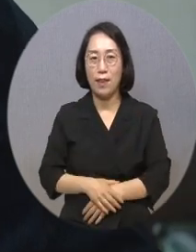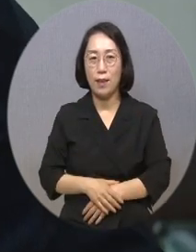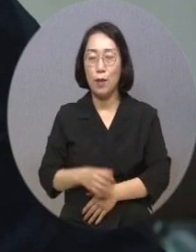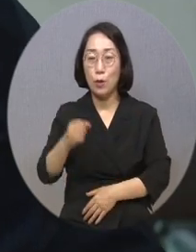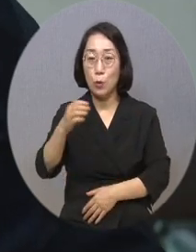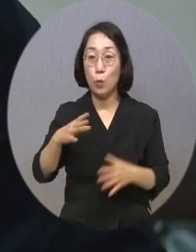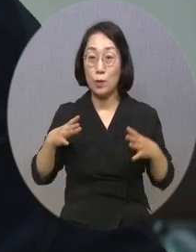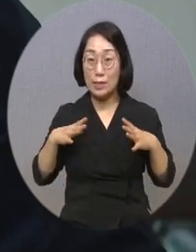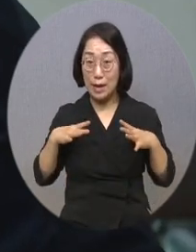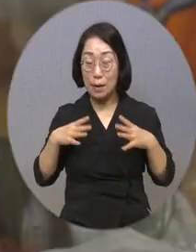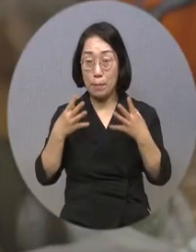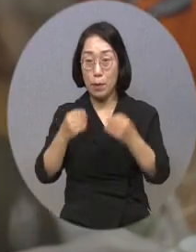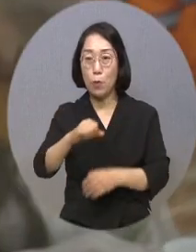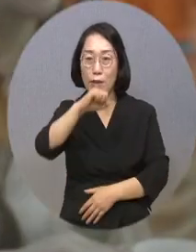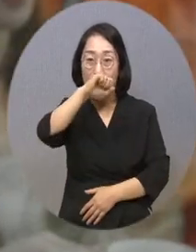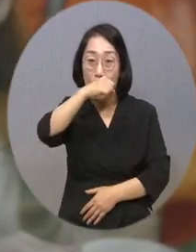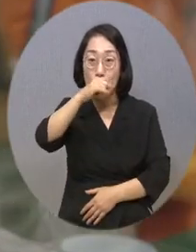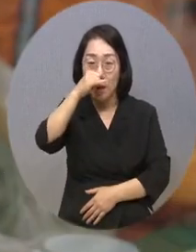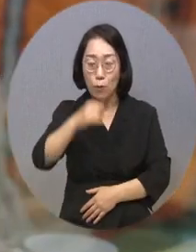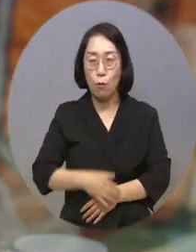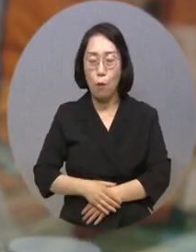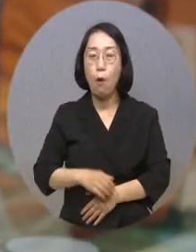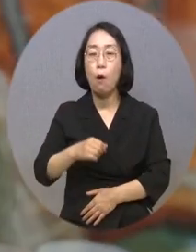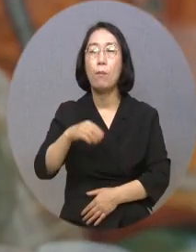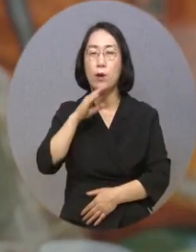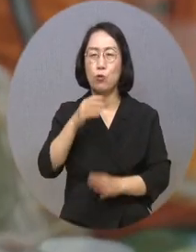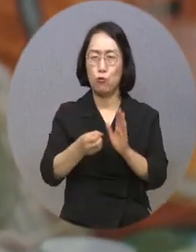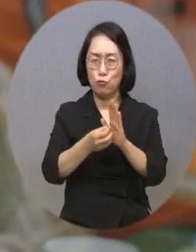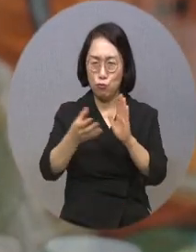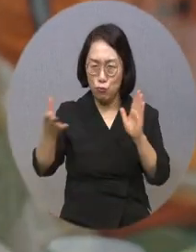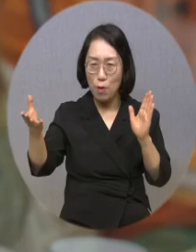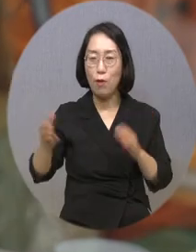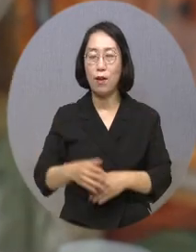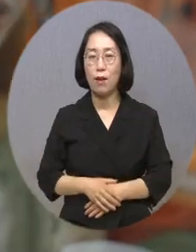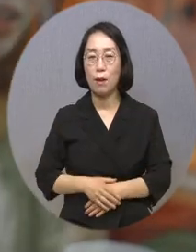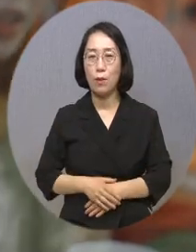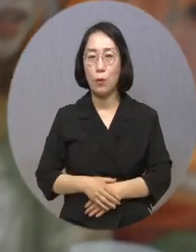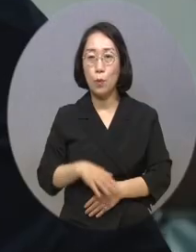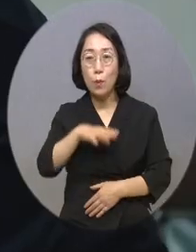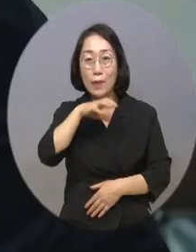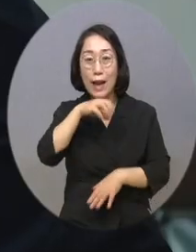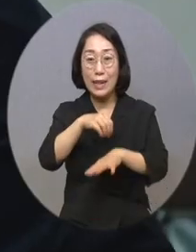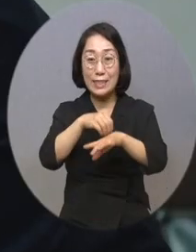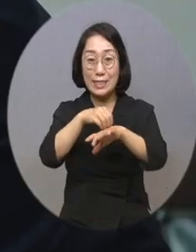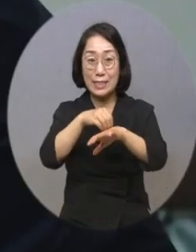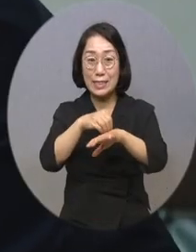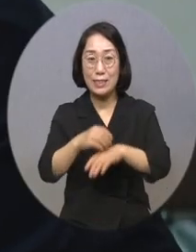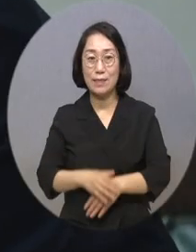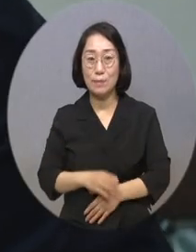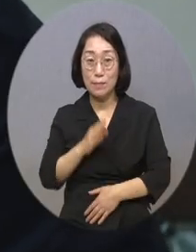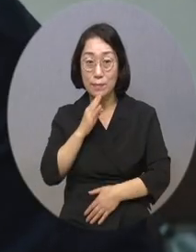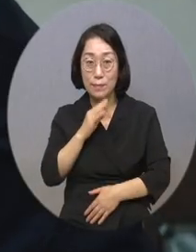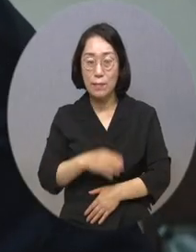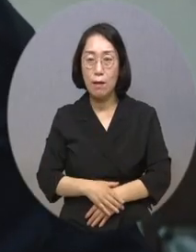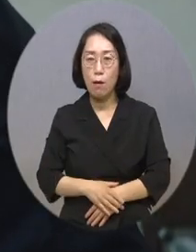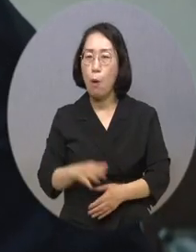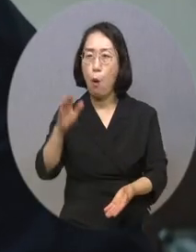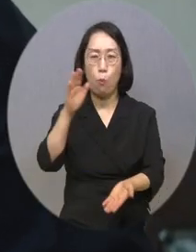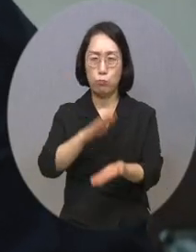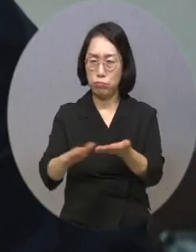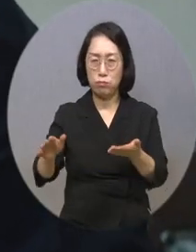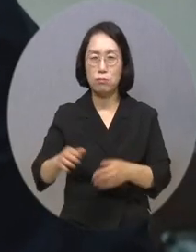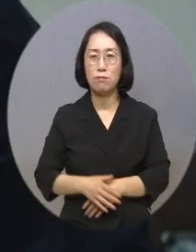많습니다. 양파 같은 그쵸, 양파 유명하죠. 그쵸, 그쵸. 낙지도 유명하지 않아요? 그쵸. 낙지를 없어서 못